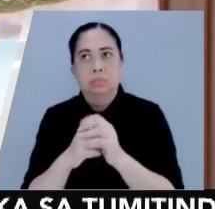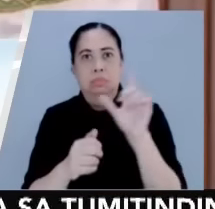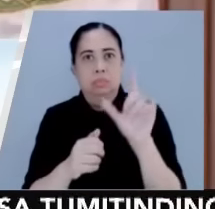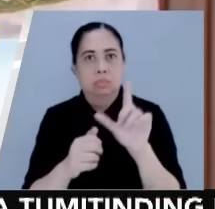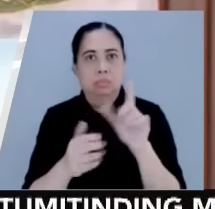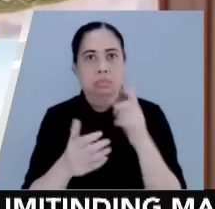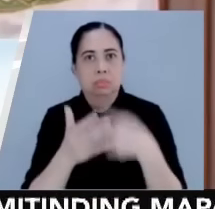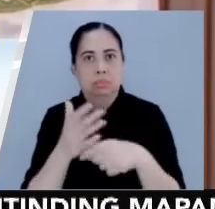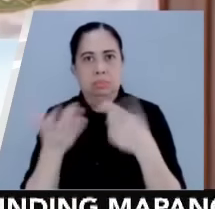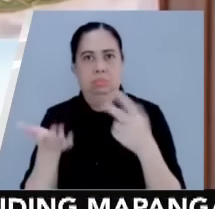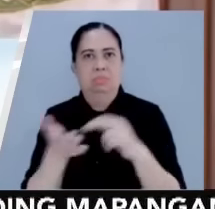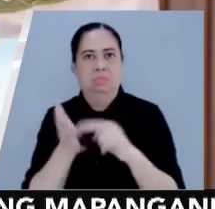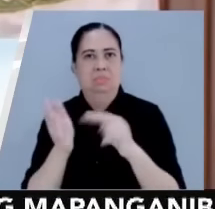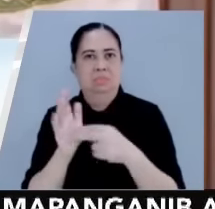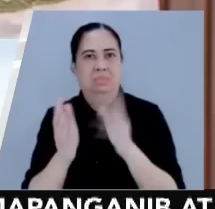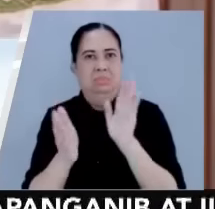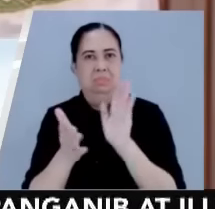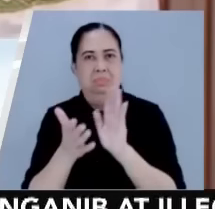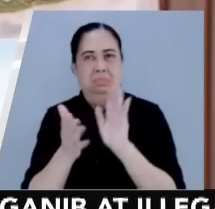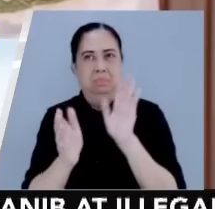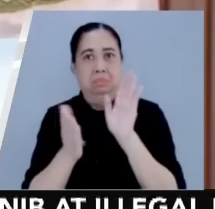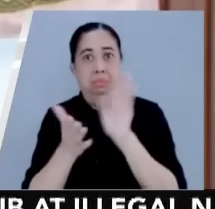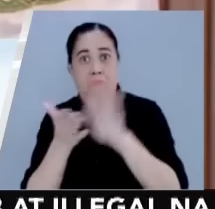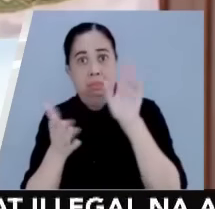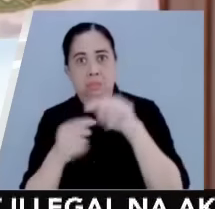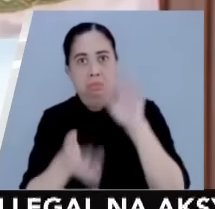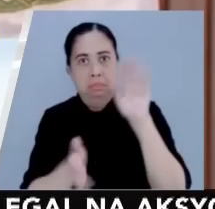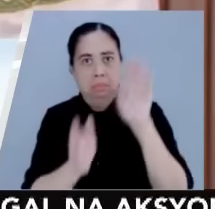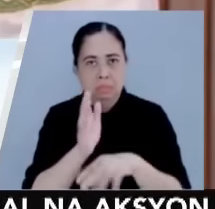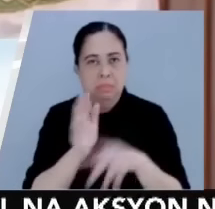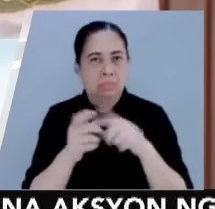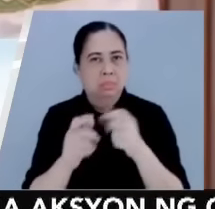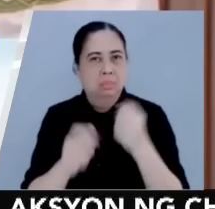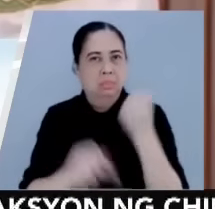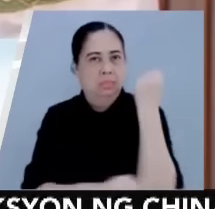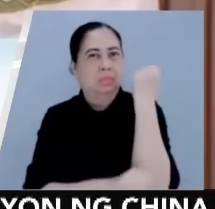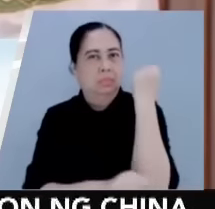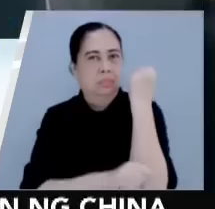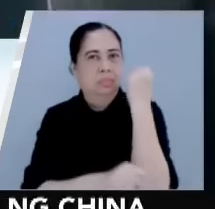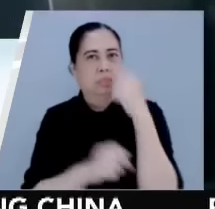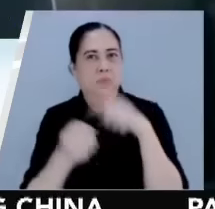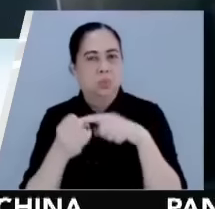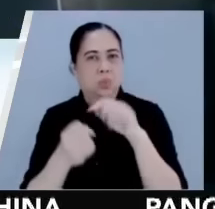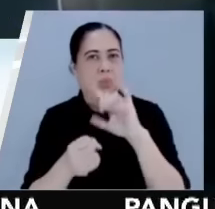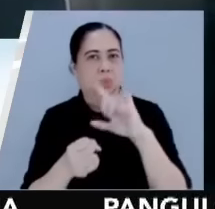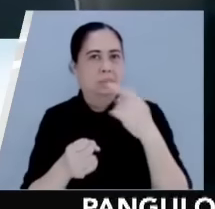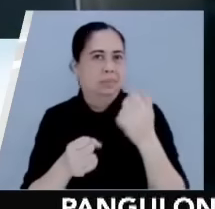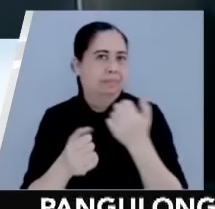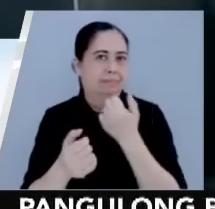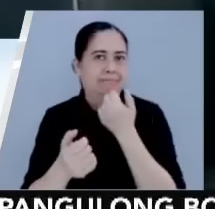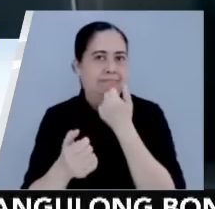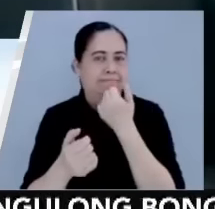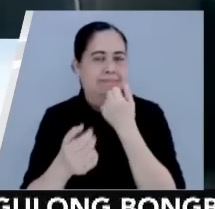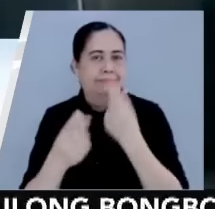tayo dahil red flag po yan na maaaring galing sa nakaw o sa illegal na bagay. Para sa